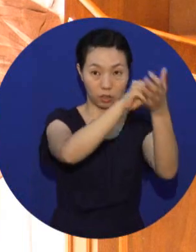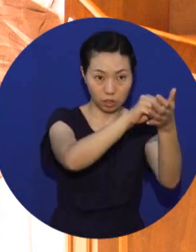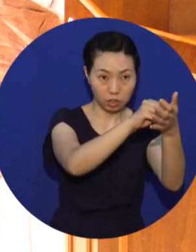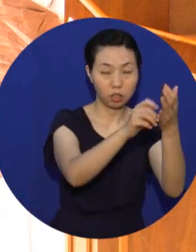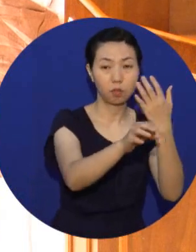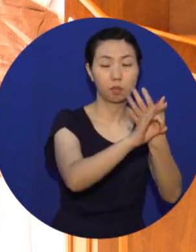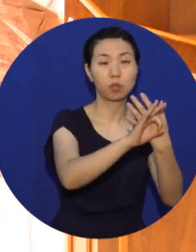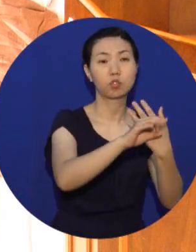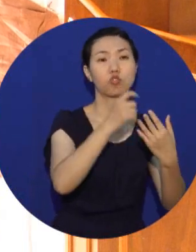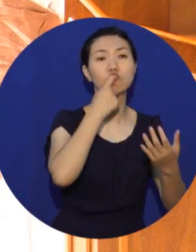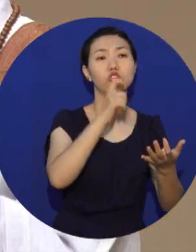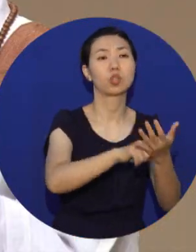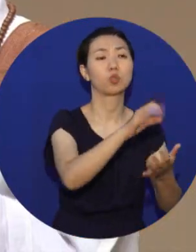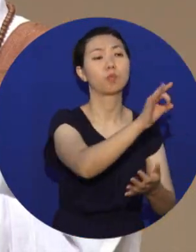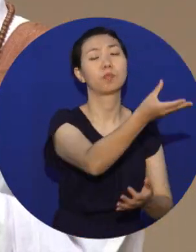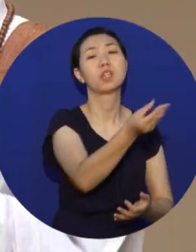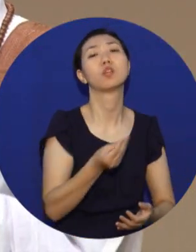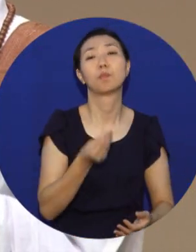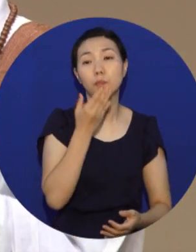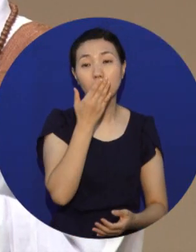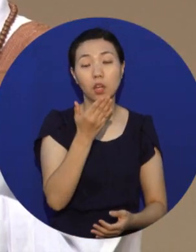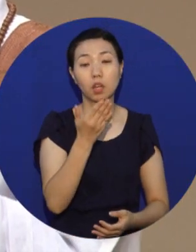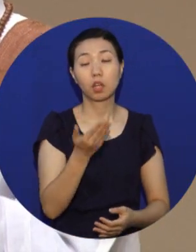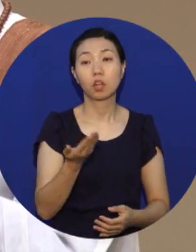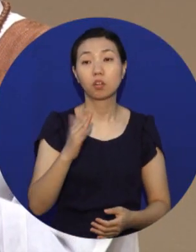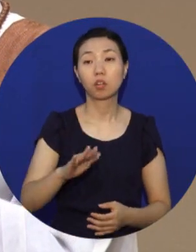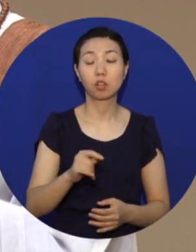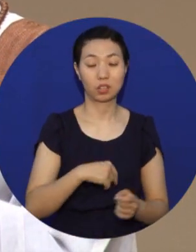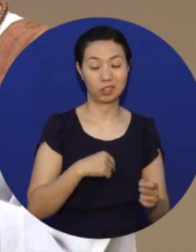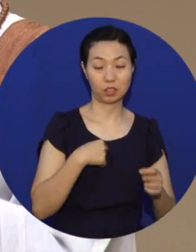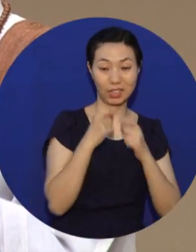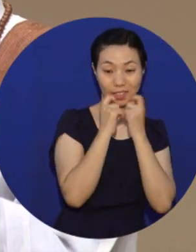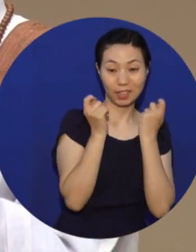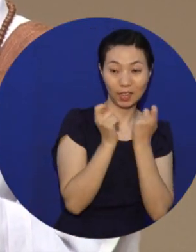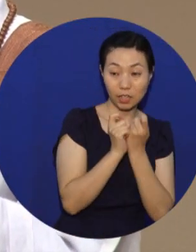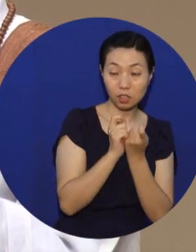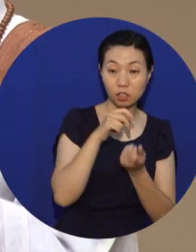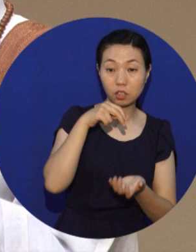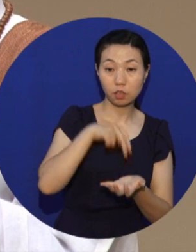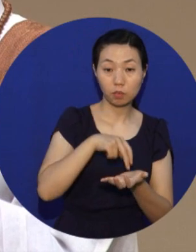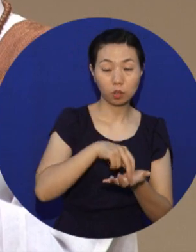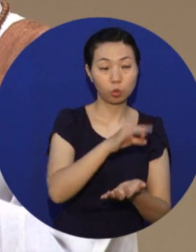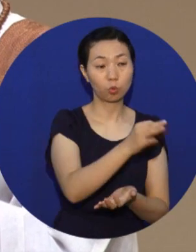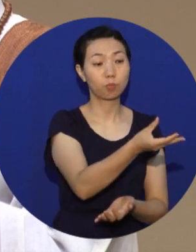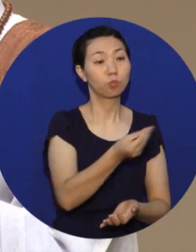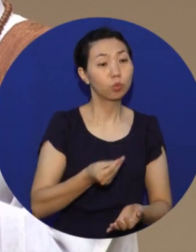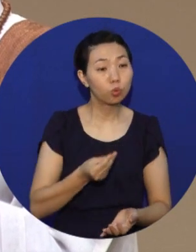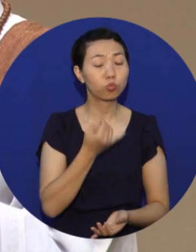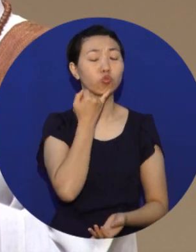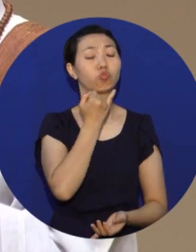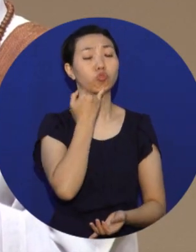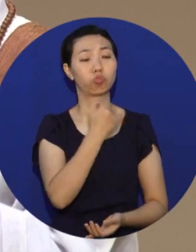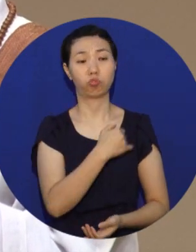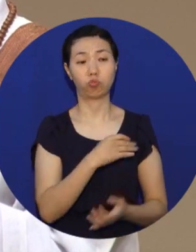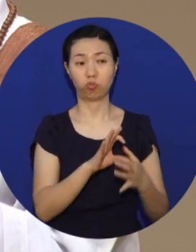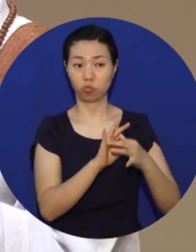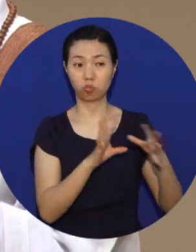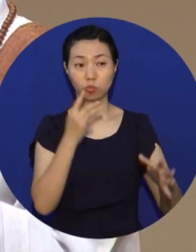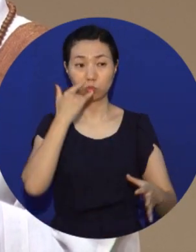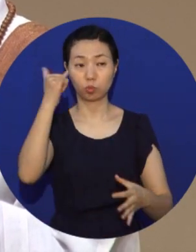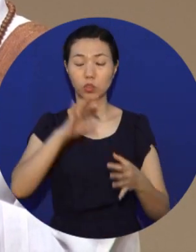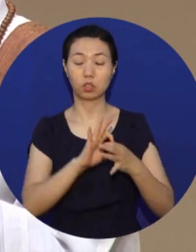받을 수는 있거든요. 그래서 그럴 때 그건 엄마 아빠하고 자기 개인으로 대출하지 엄마 아빠하고는 아무 관계가 없다면 하면 돼. 그냥